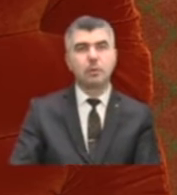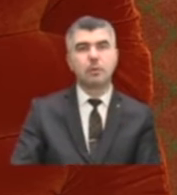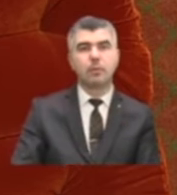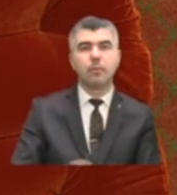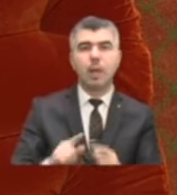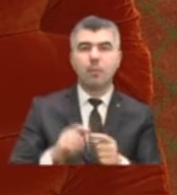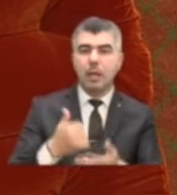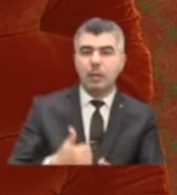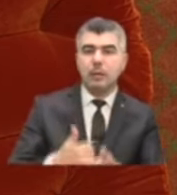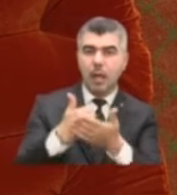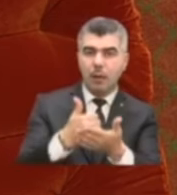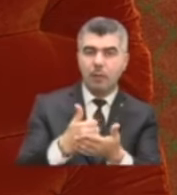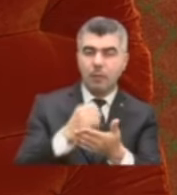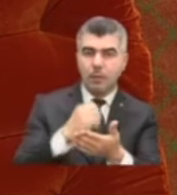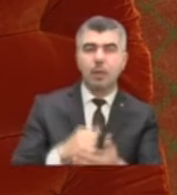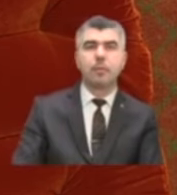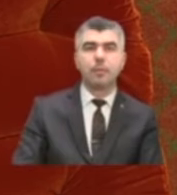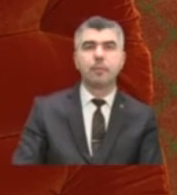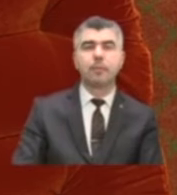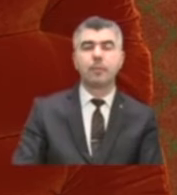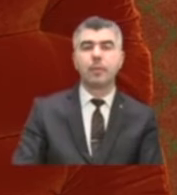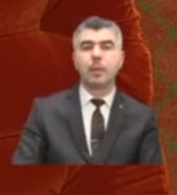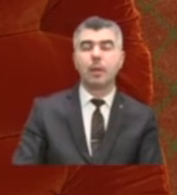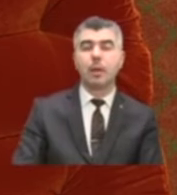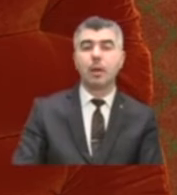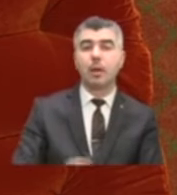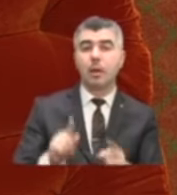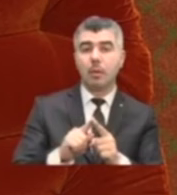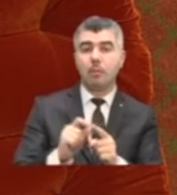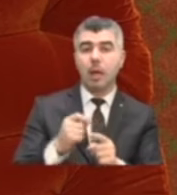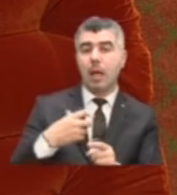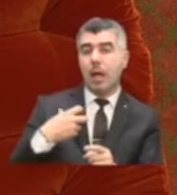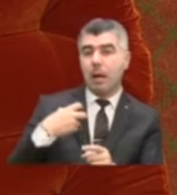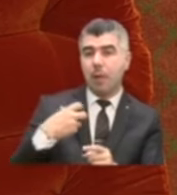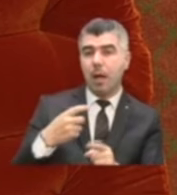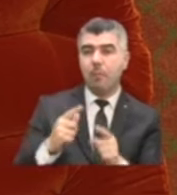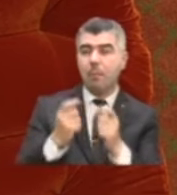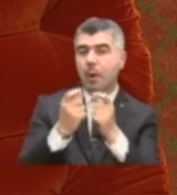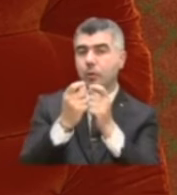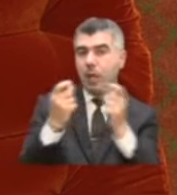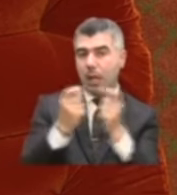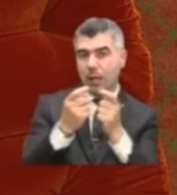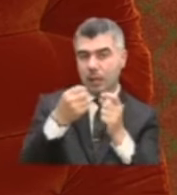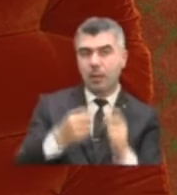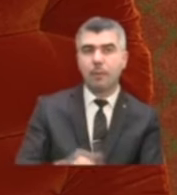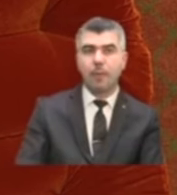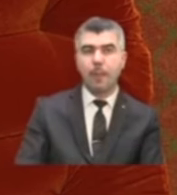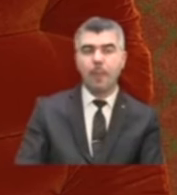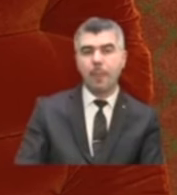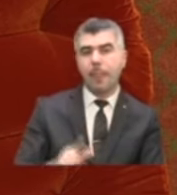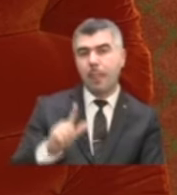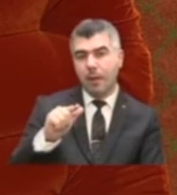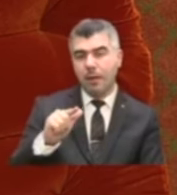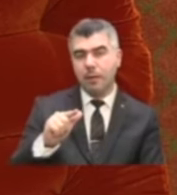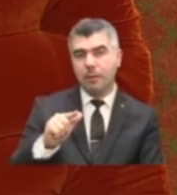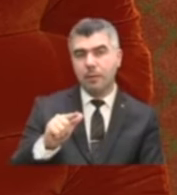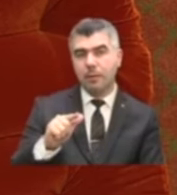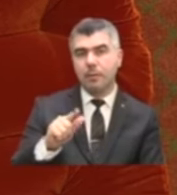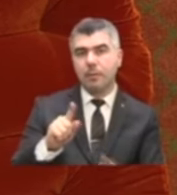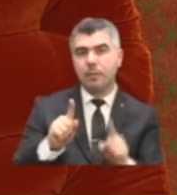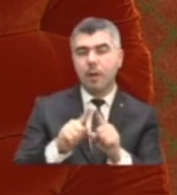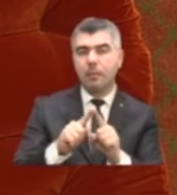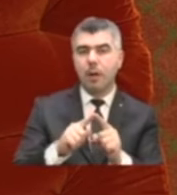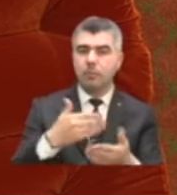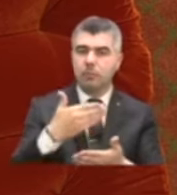ديال الدعم في هذه القنينة. فيما يخص الهوامش ديال الربح ديال الفاعلين في هذا الميدان، كتحد محددة